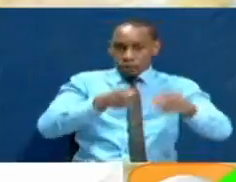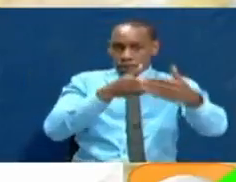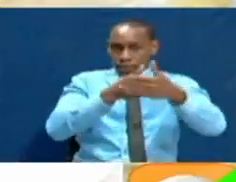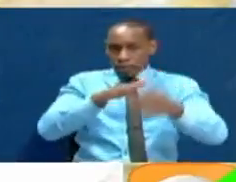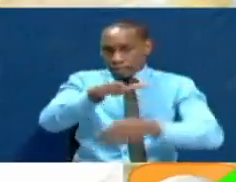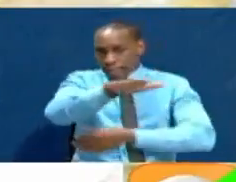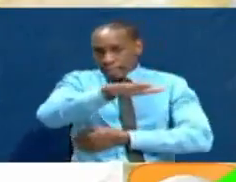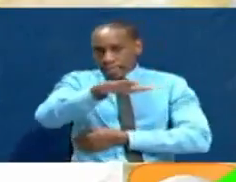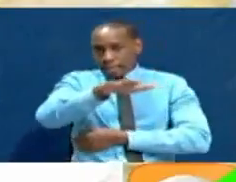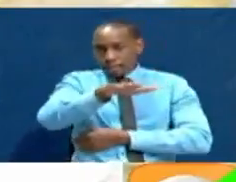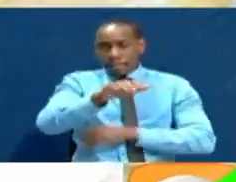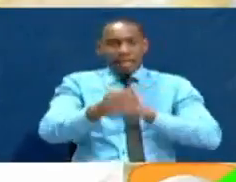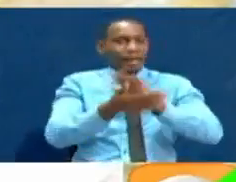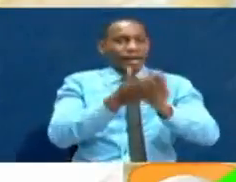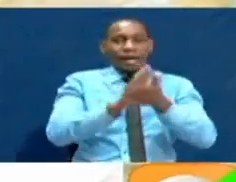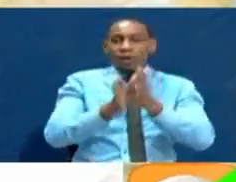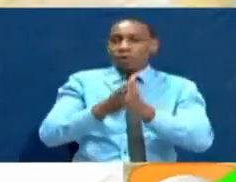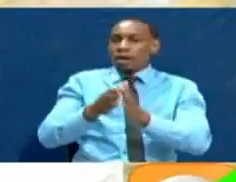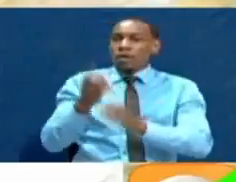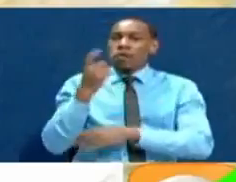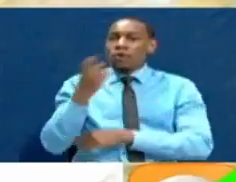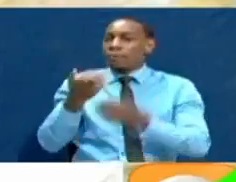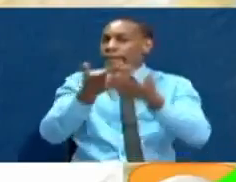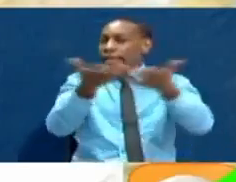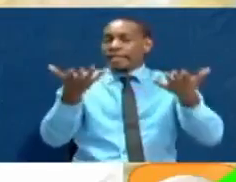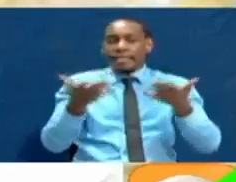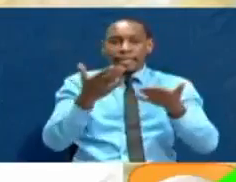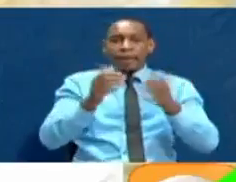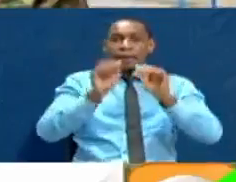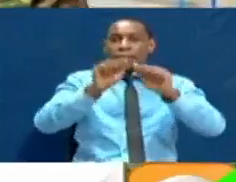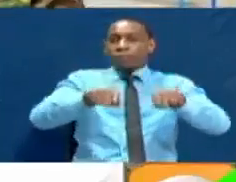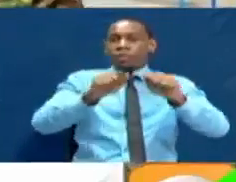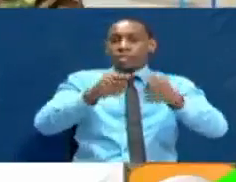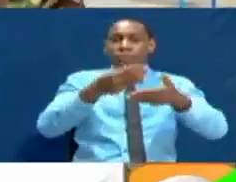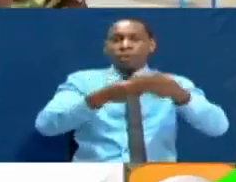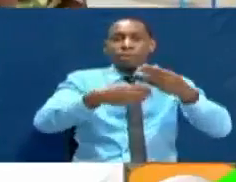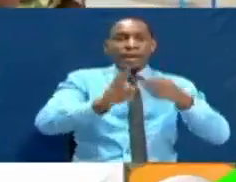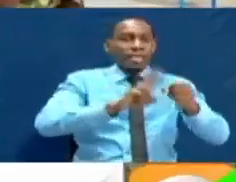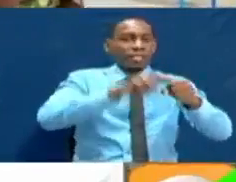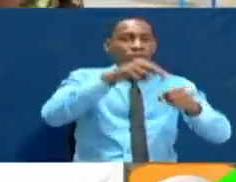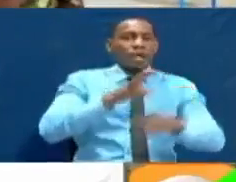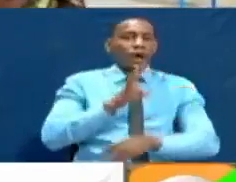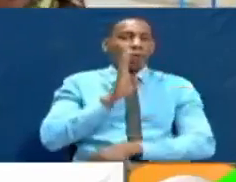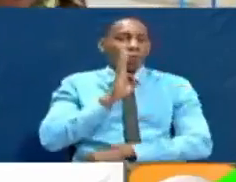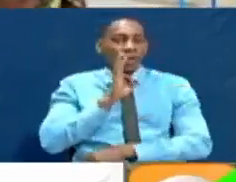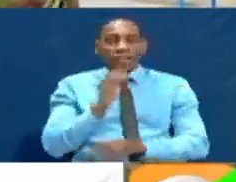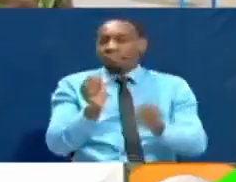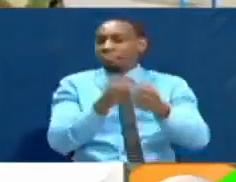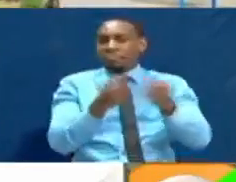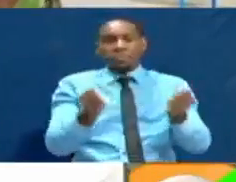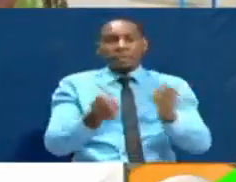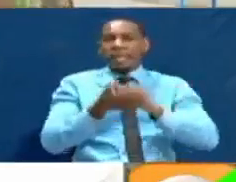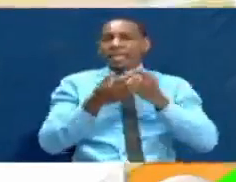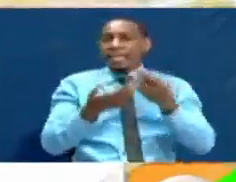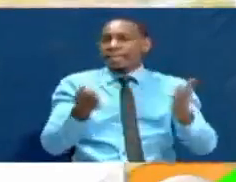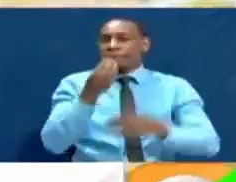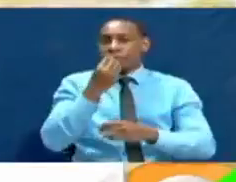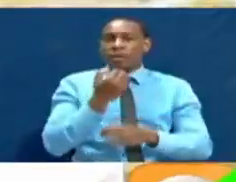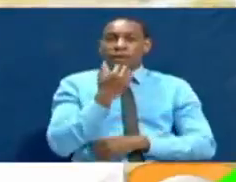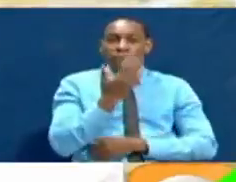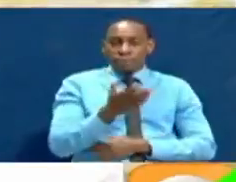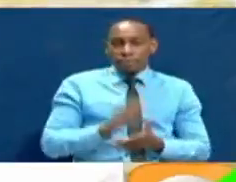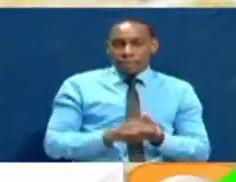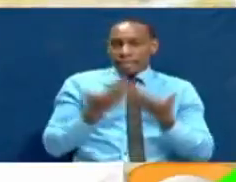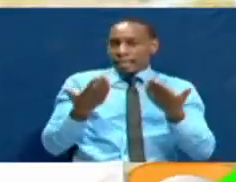imewekwa, hata kuna duka moja pale wanaweza nunua soda, maji au chakula yoyote.